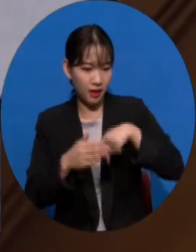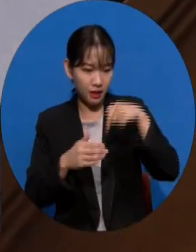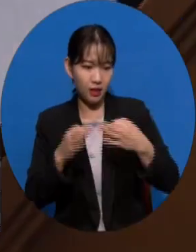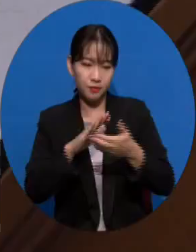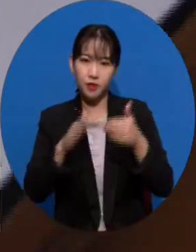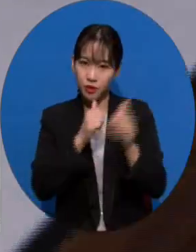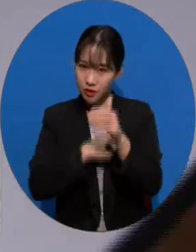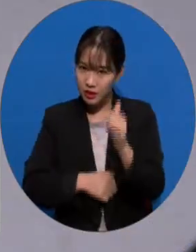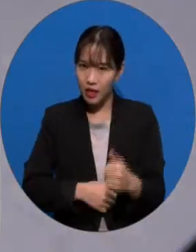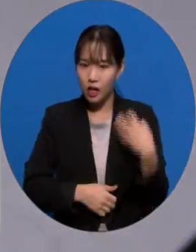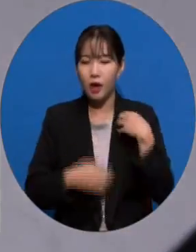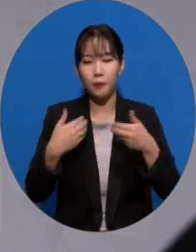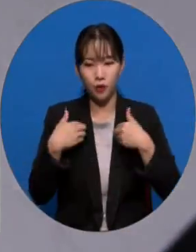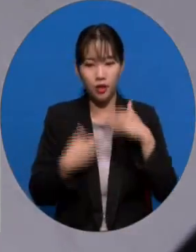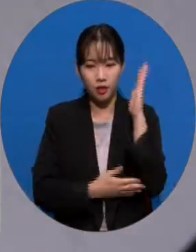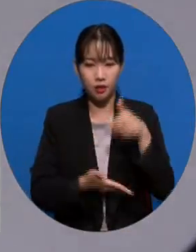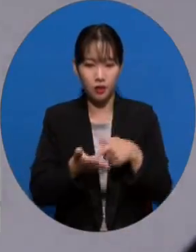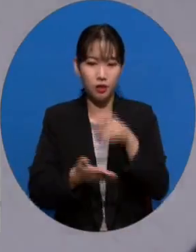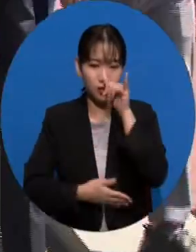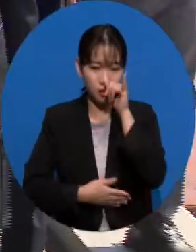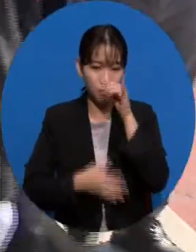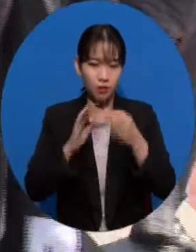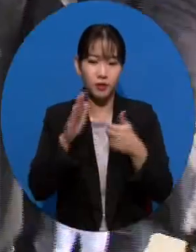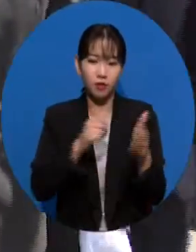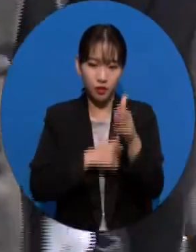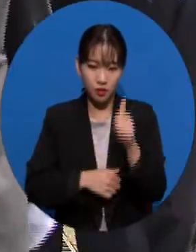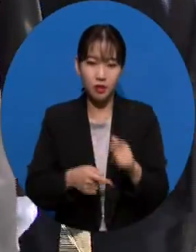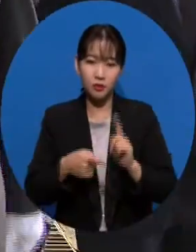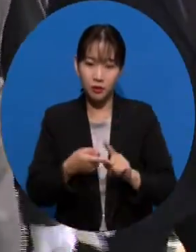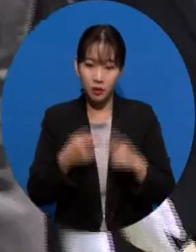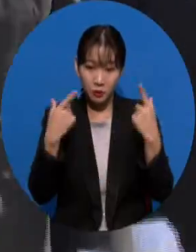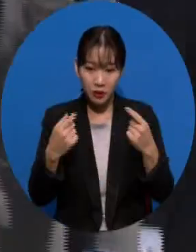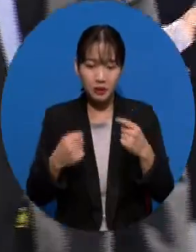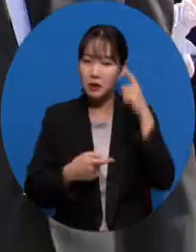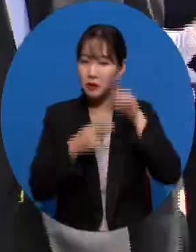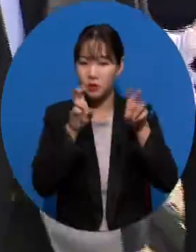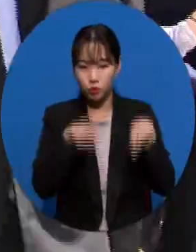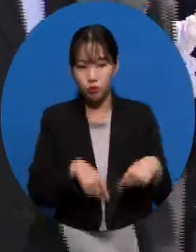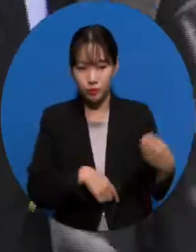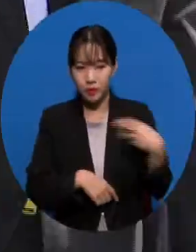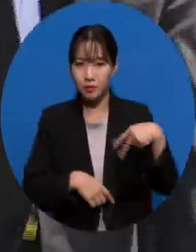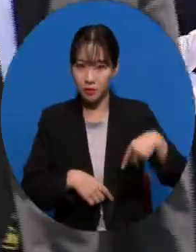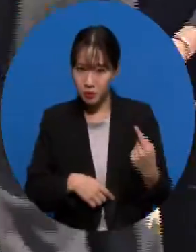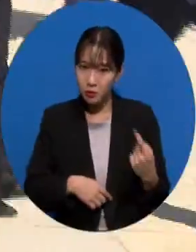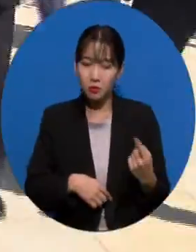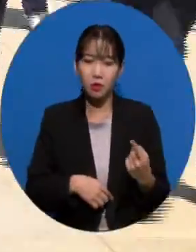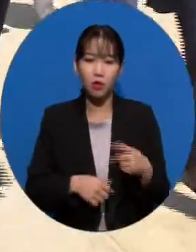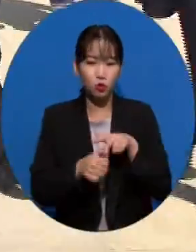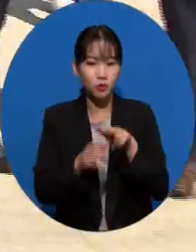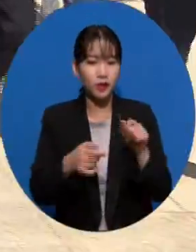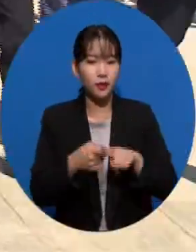전 위원장의 역할론이 나오기 시작했습니다. 김 전 위원장 역시 관심 두지 않는다면서도 당대표와 후보들에